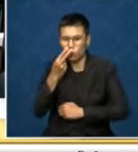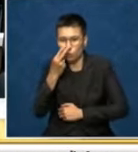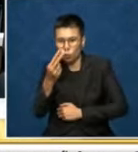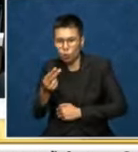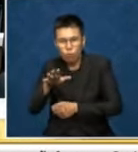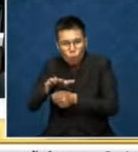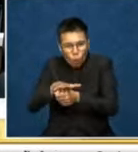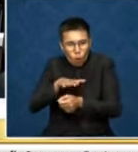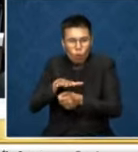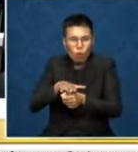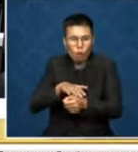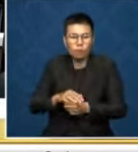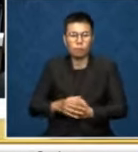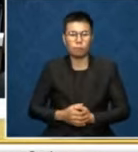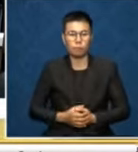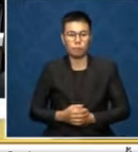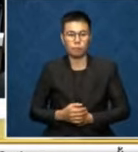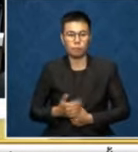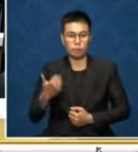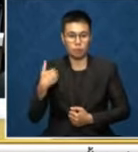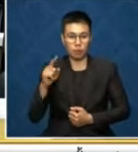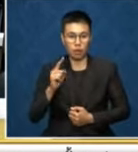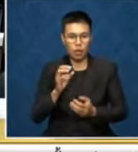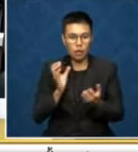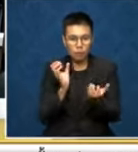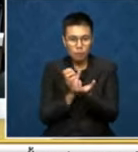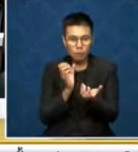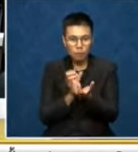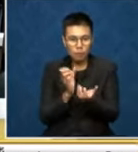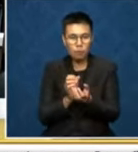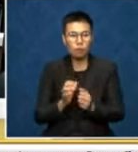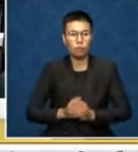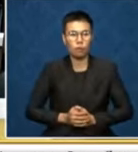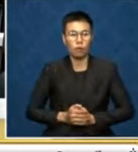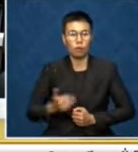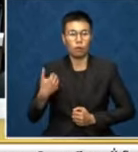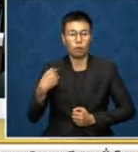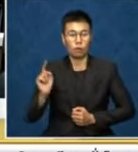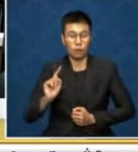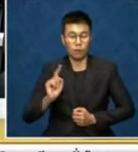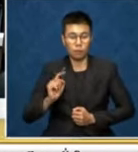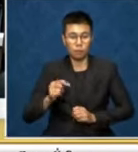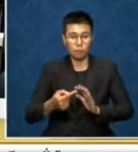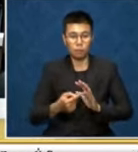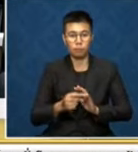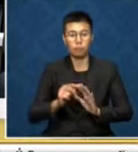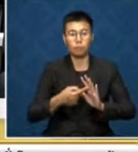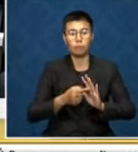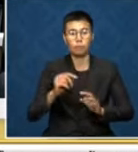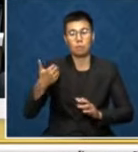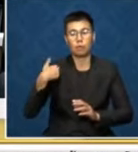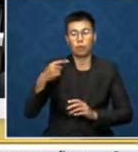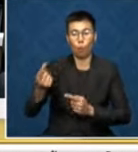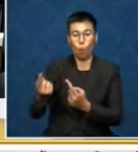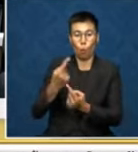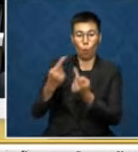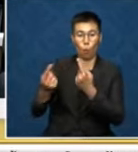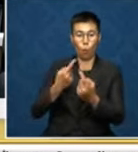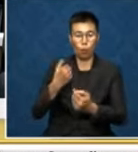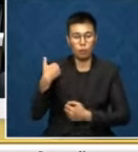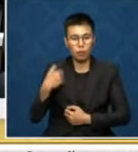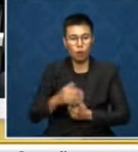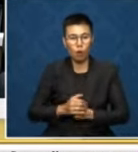ครับการพนันนะครับร้องเรียนจากพ่อแม่พี่น้องแขวงตลาดภูแขวงบางยี่เรือเขตธนบุรีถึงการเข้ามา